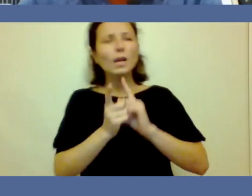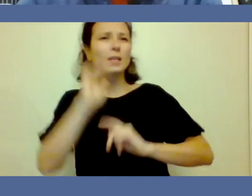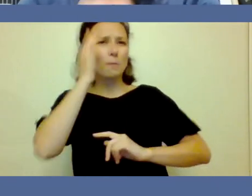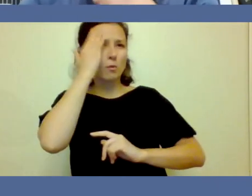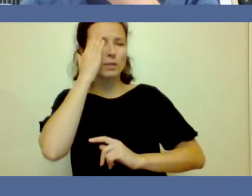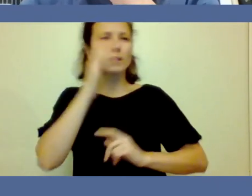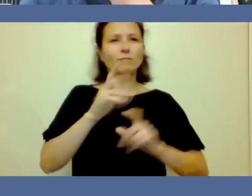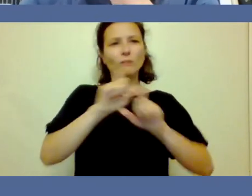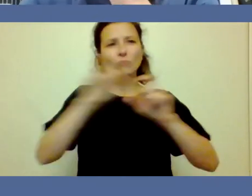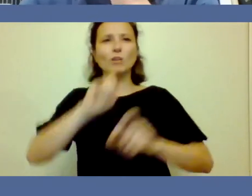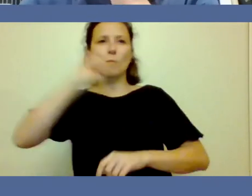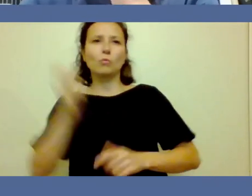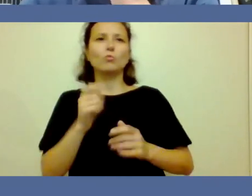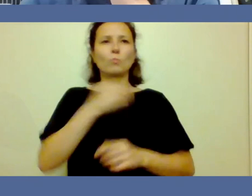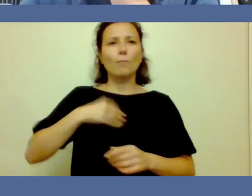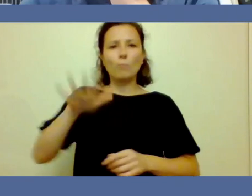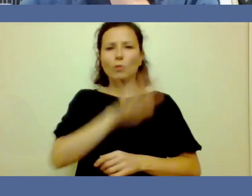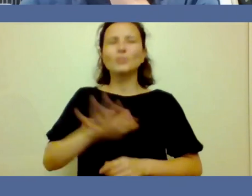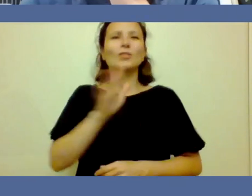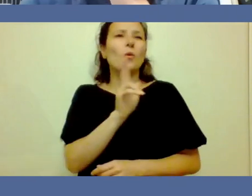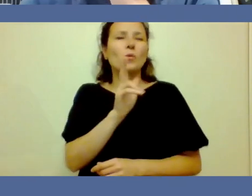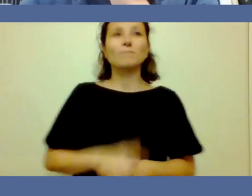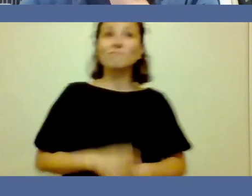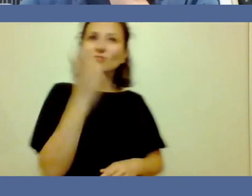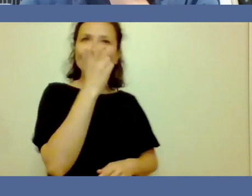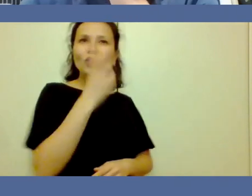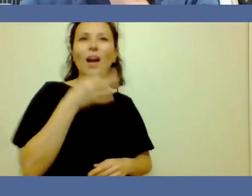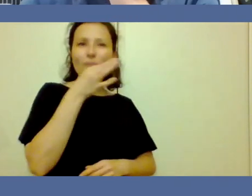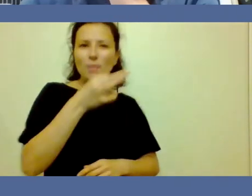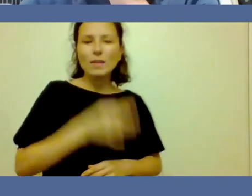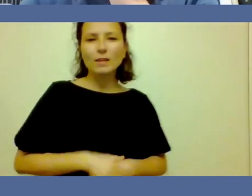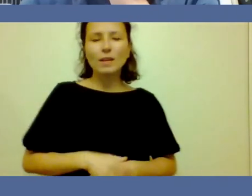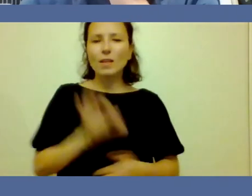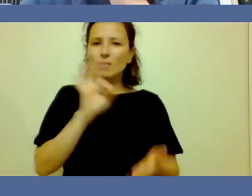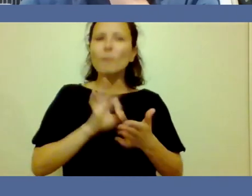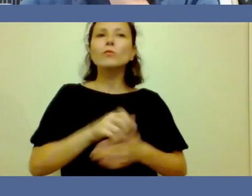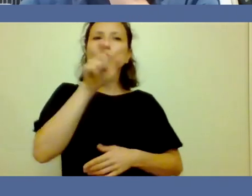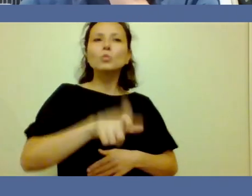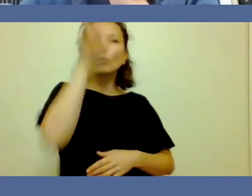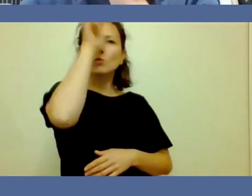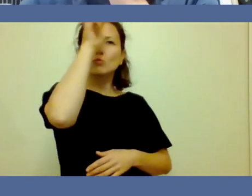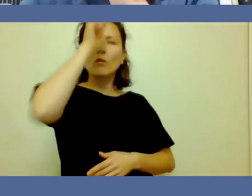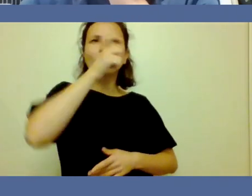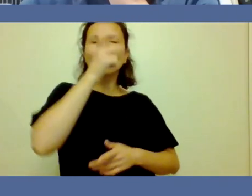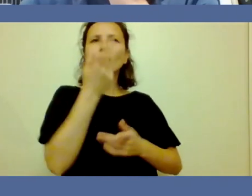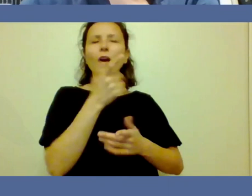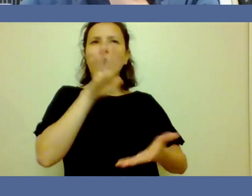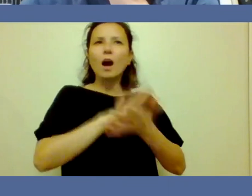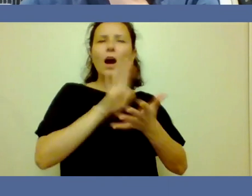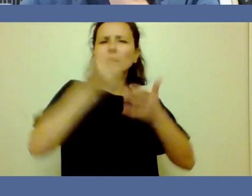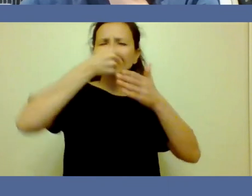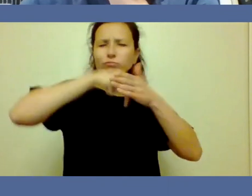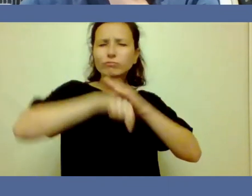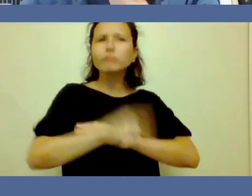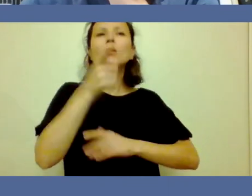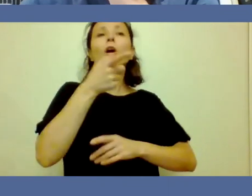Polsce? No to jest ciekawe pytanie. Na pewno to jest człowiek bardzo, bardzo wnikliwy, oczekujący od